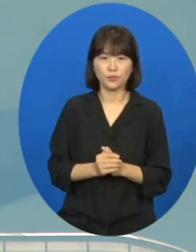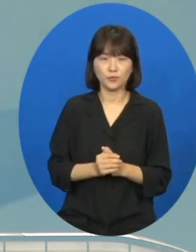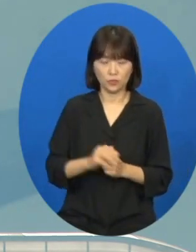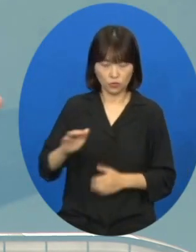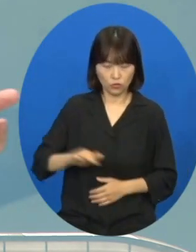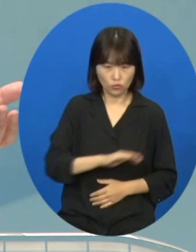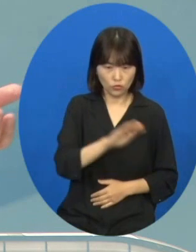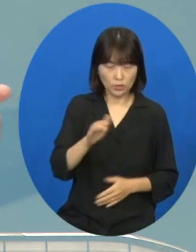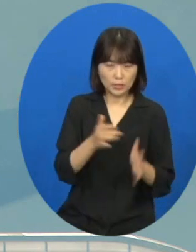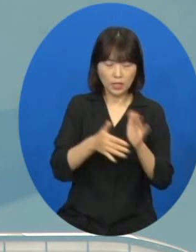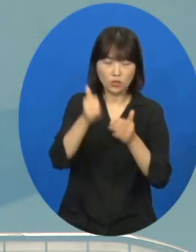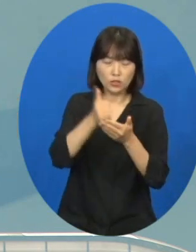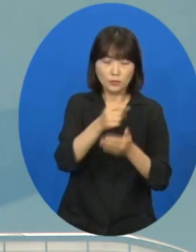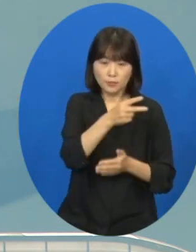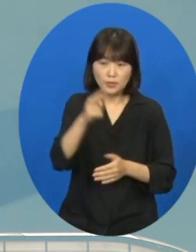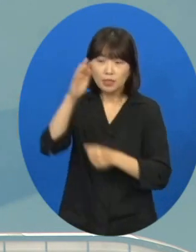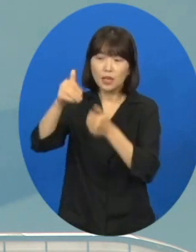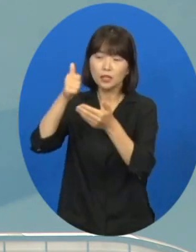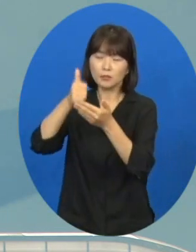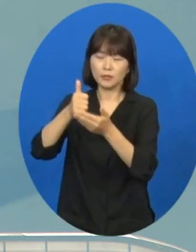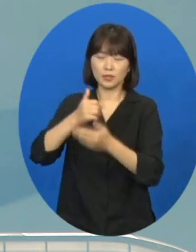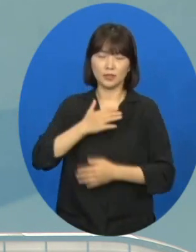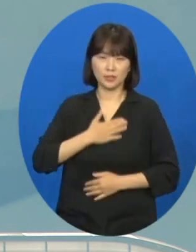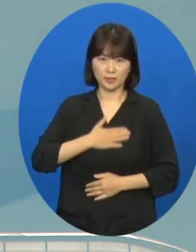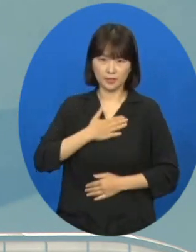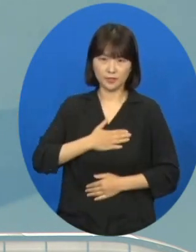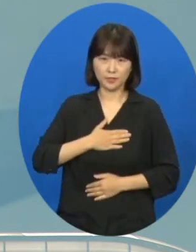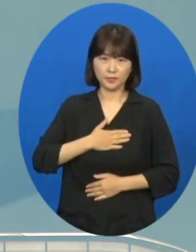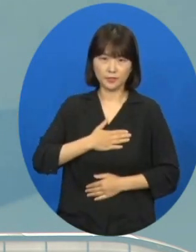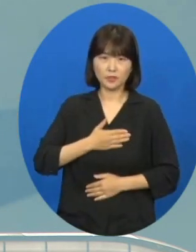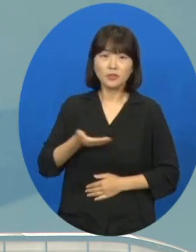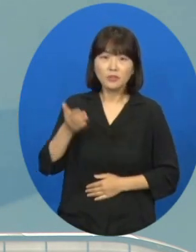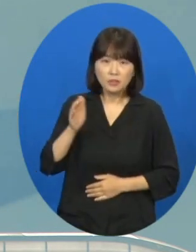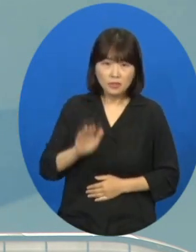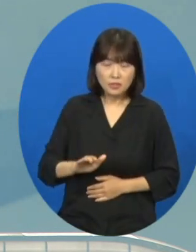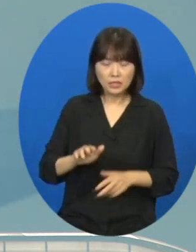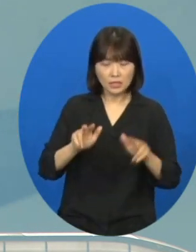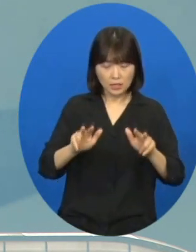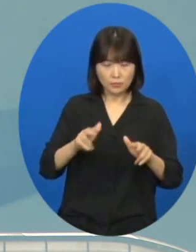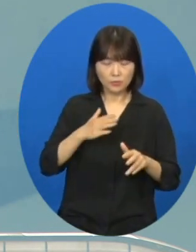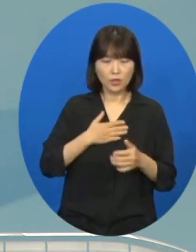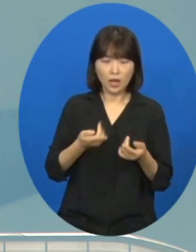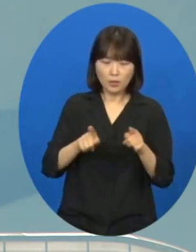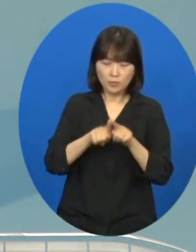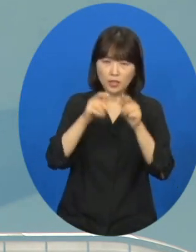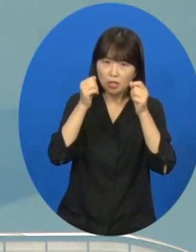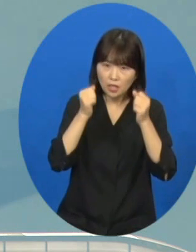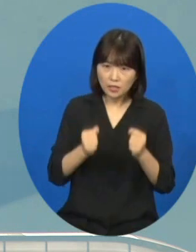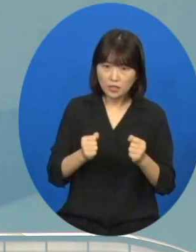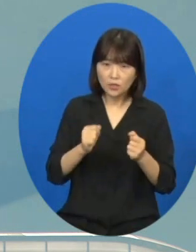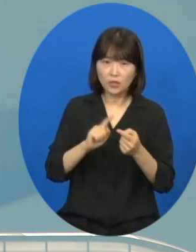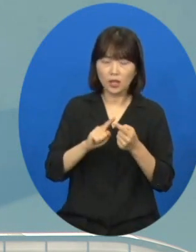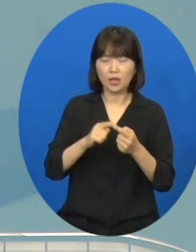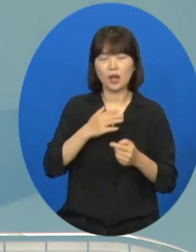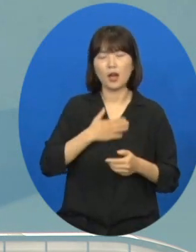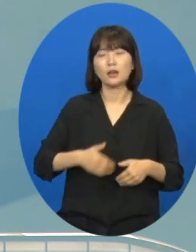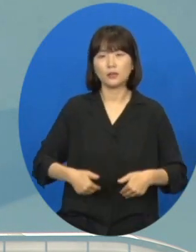우리는 예수님이 하나님이신 것을 압니다. 그런데 지금 나와 같이 계신 것을 알아야